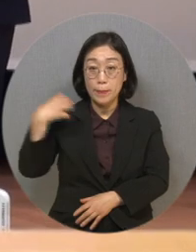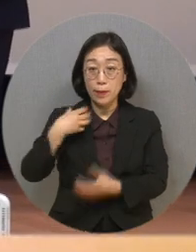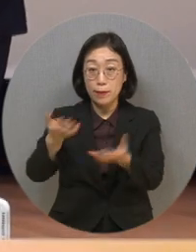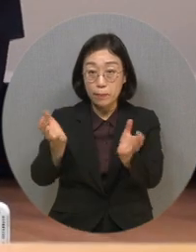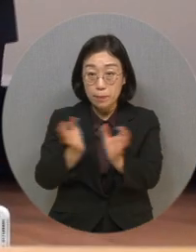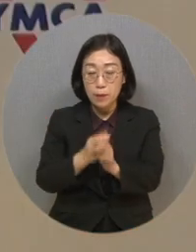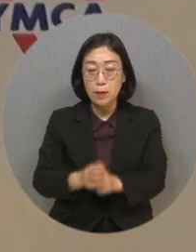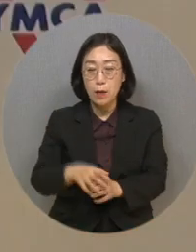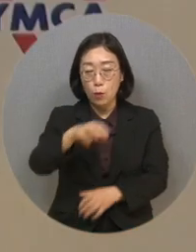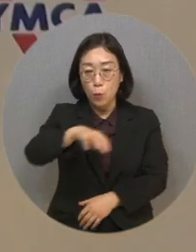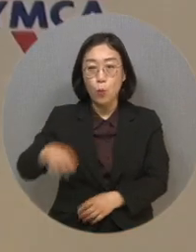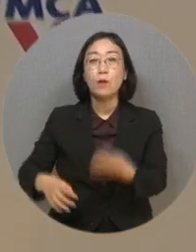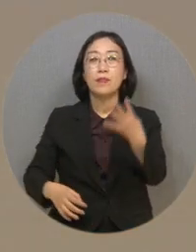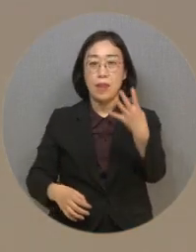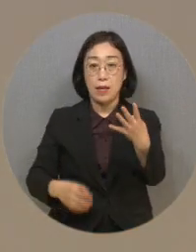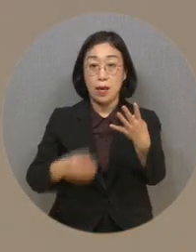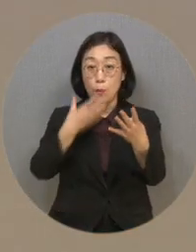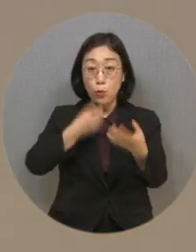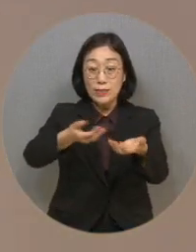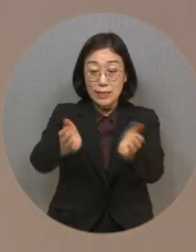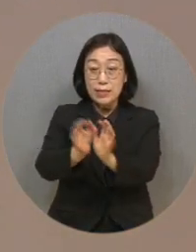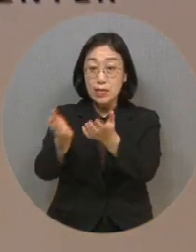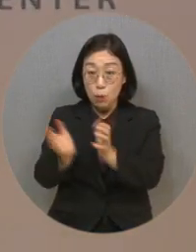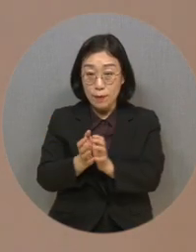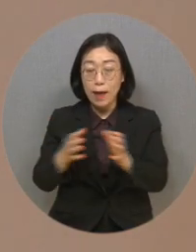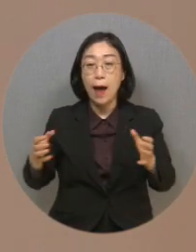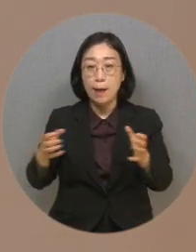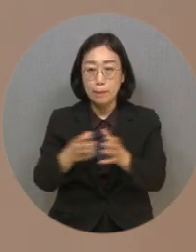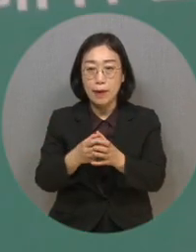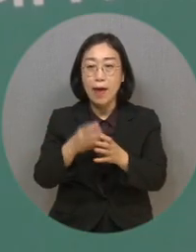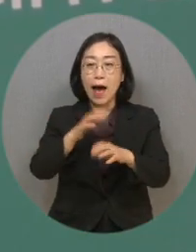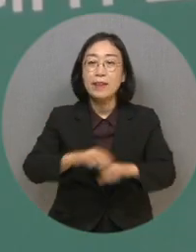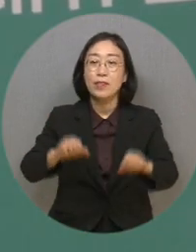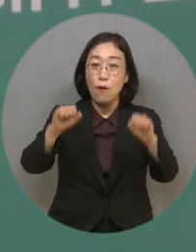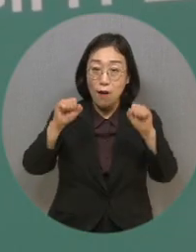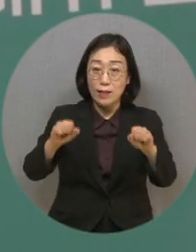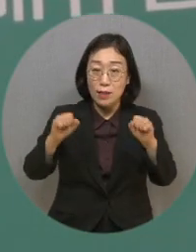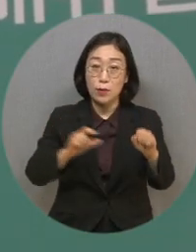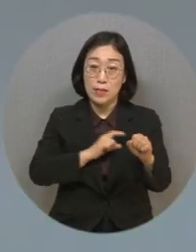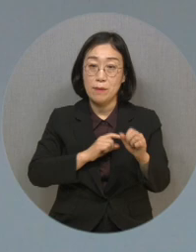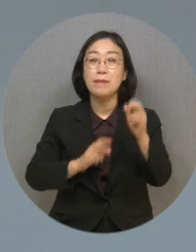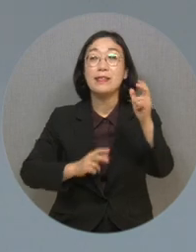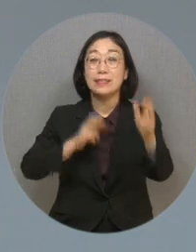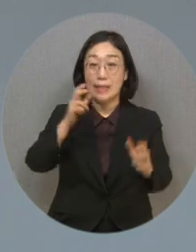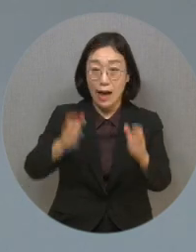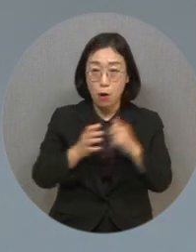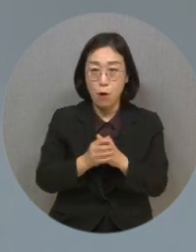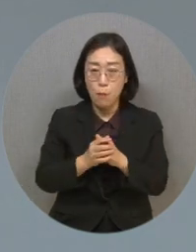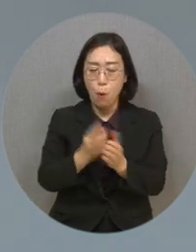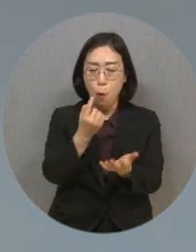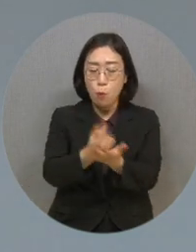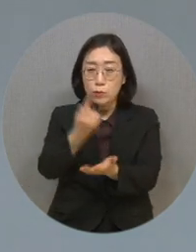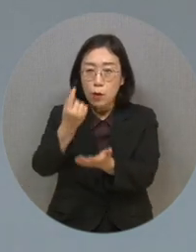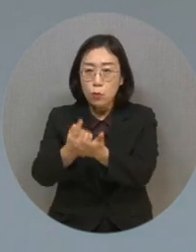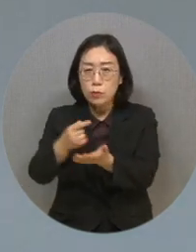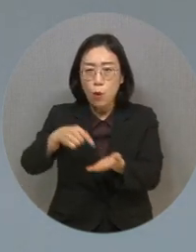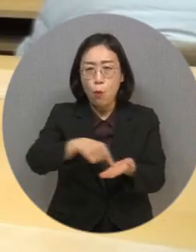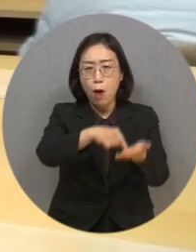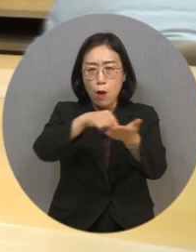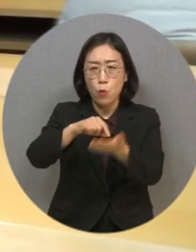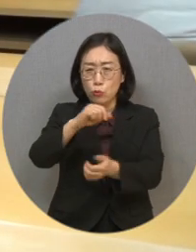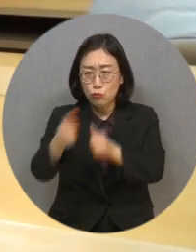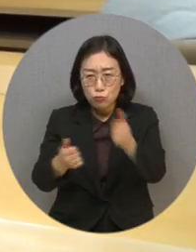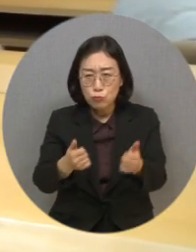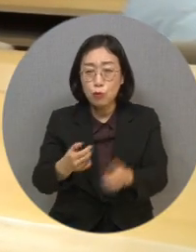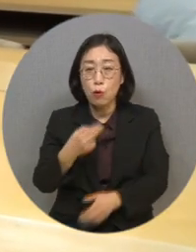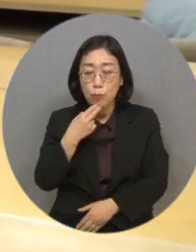4개의 복지기관이 공동으로 진행한 안녕하세요라는 이름의 이 사업은 고독사 예방을 위해 시작했습니다.